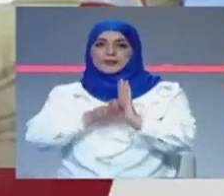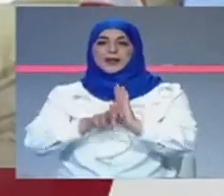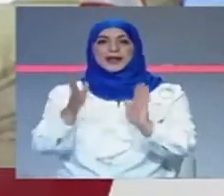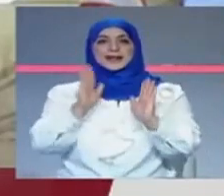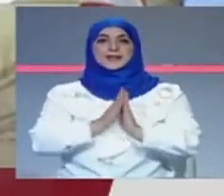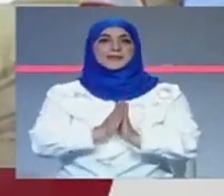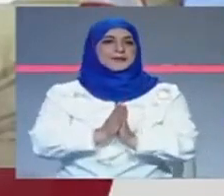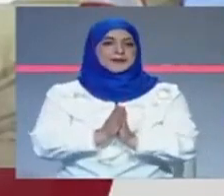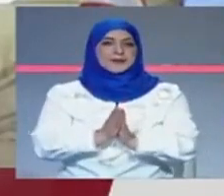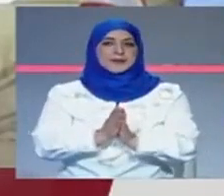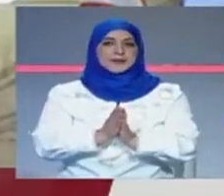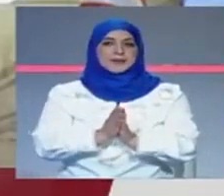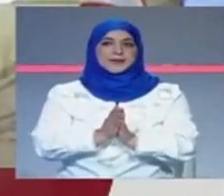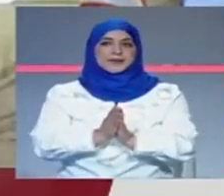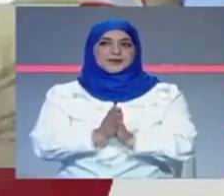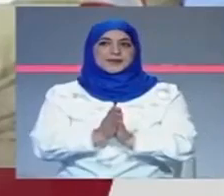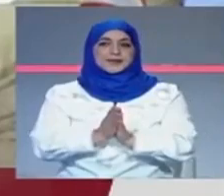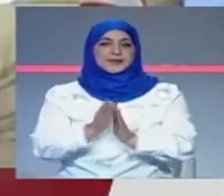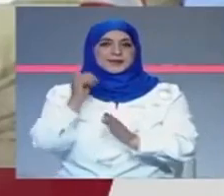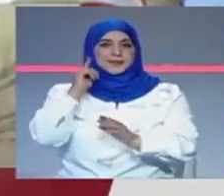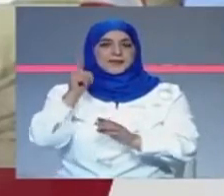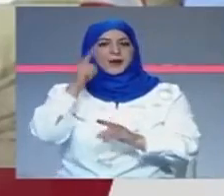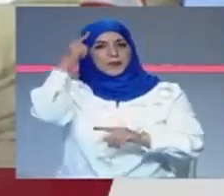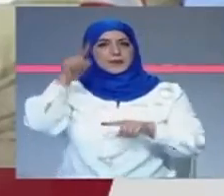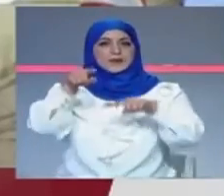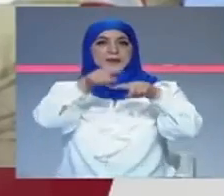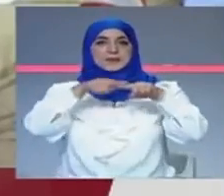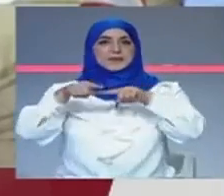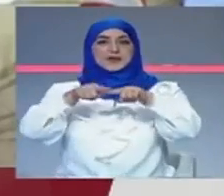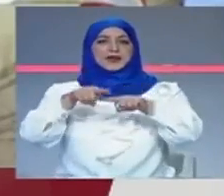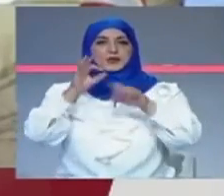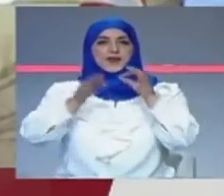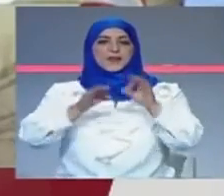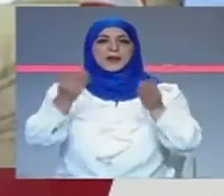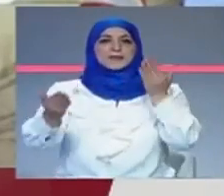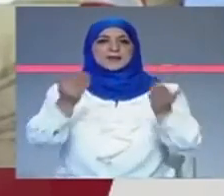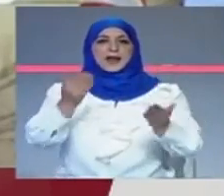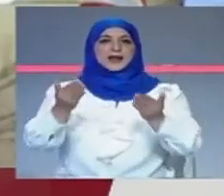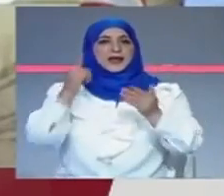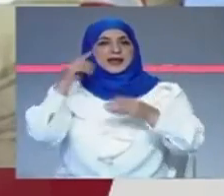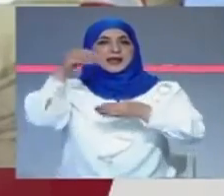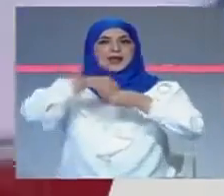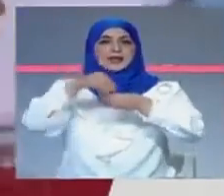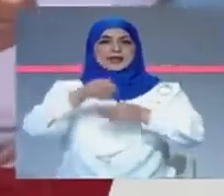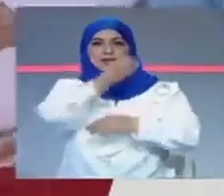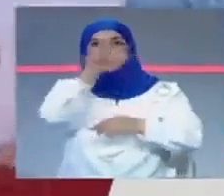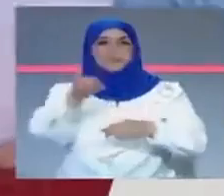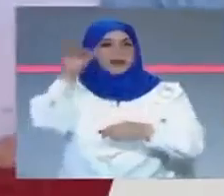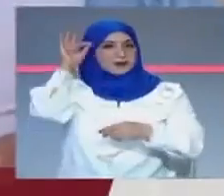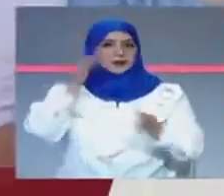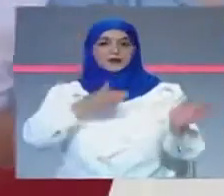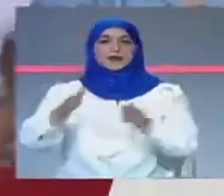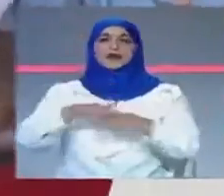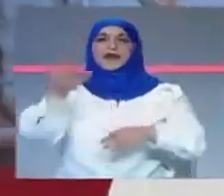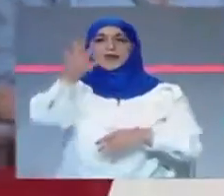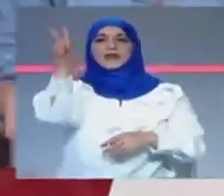تحالفات الطبقيه و بتوزيع يعني نسبي فيه نوع من العداله للثروات والداخل فكان الخامس